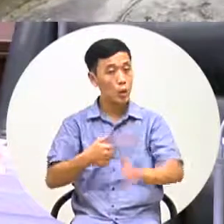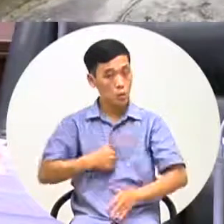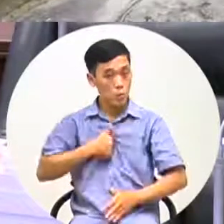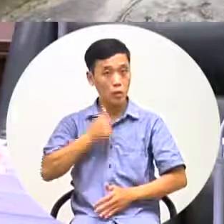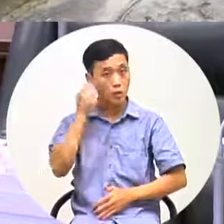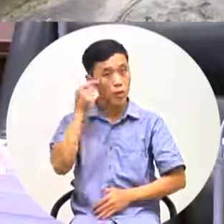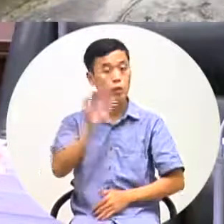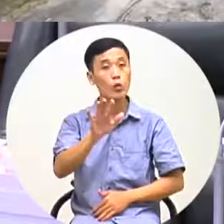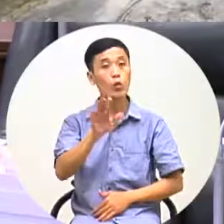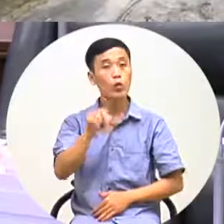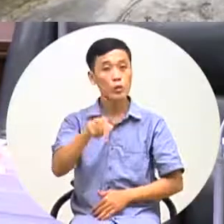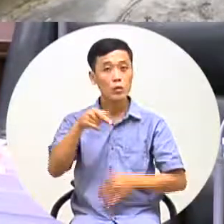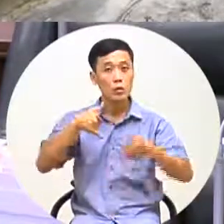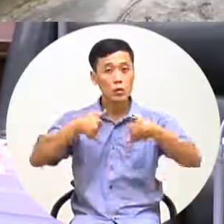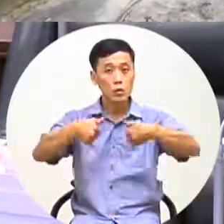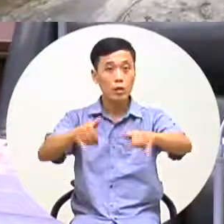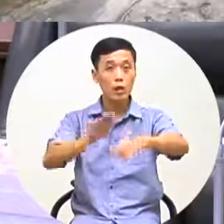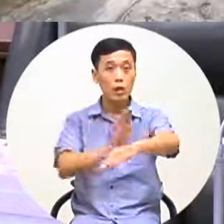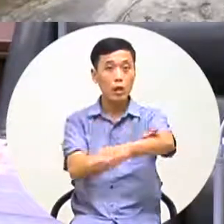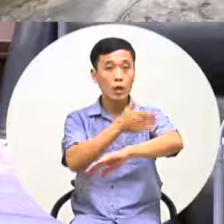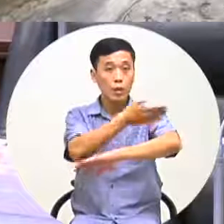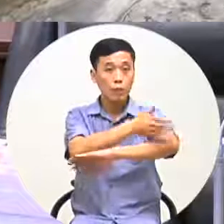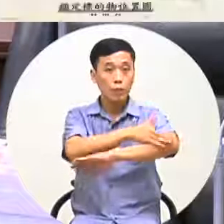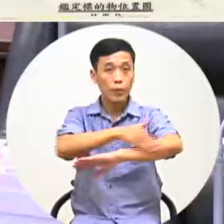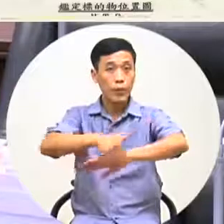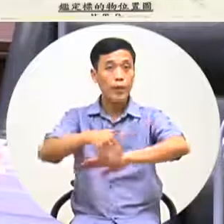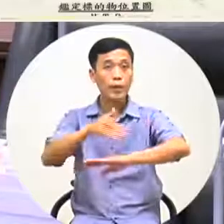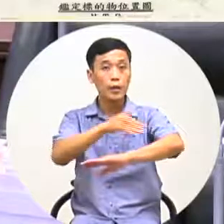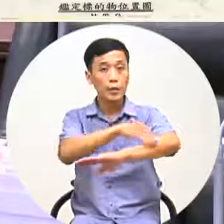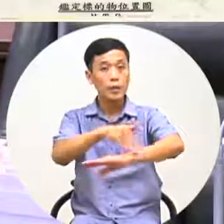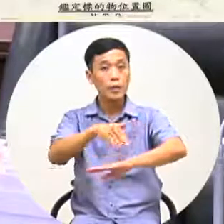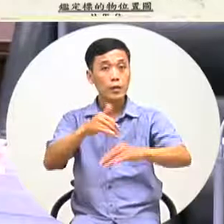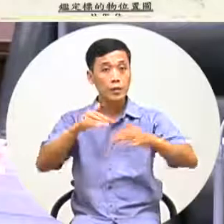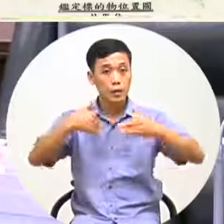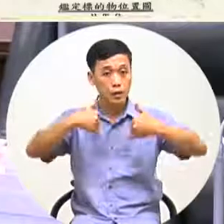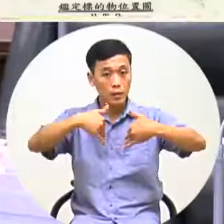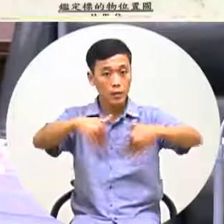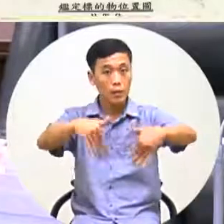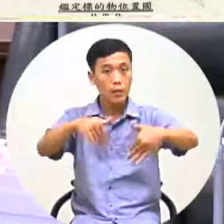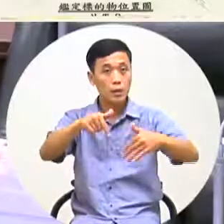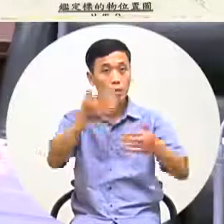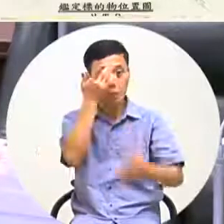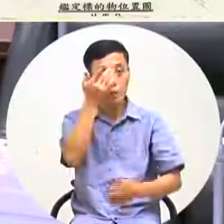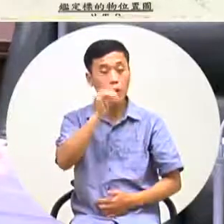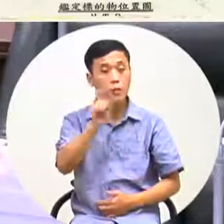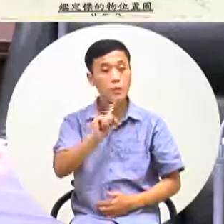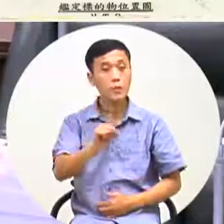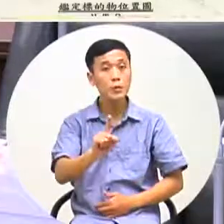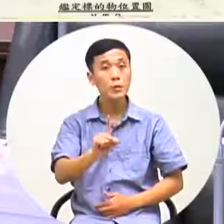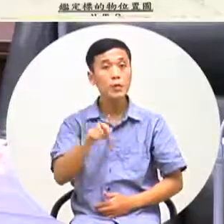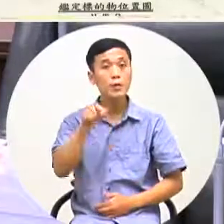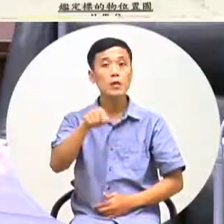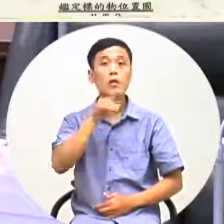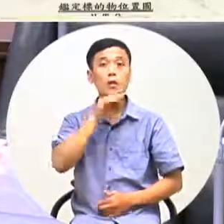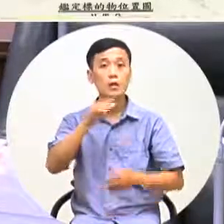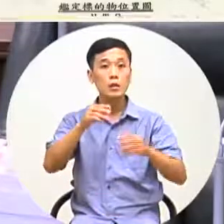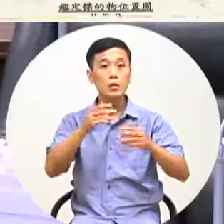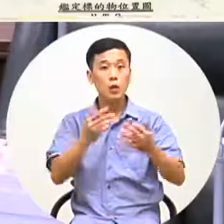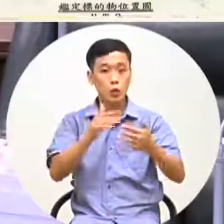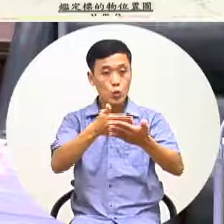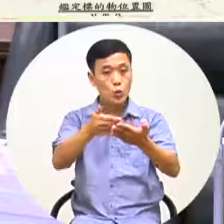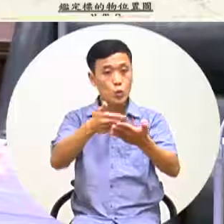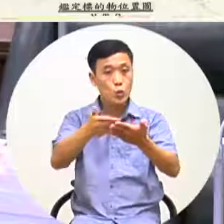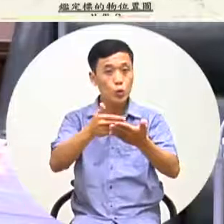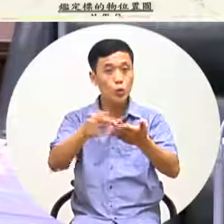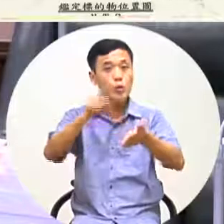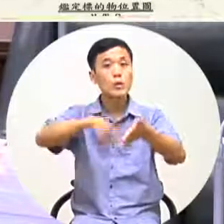界事项这边。他的问题在哪边？好，这一张是一个草图。我为什么会秀这个草图？这